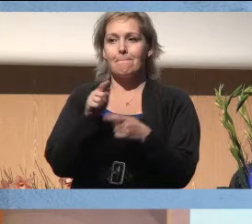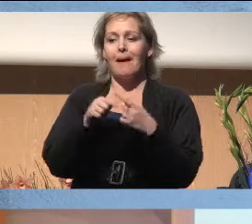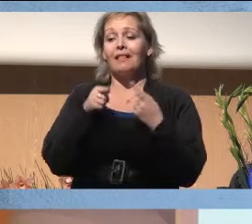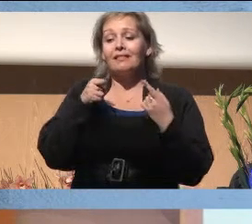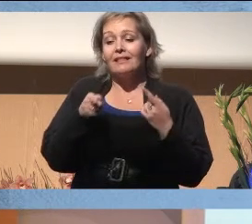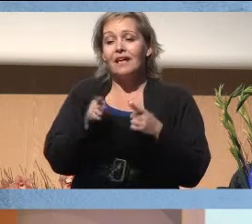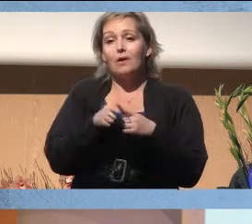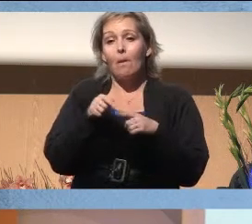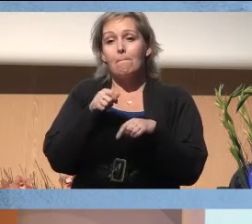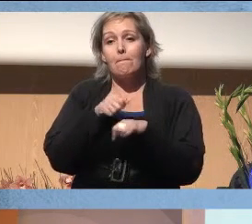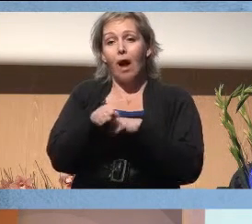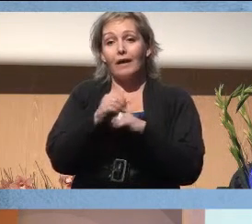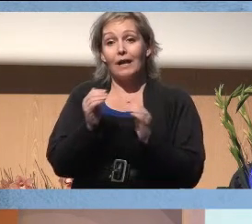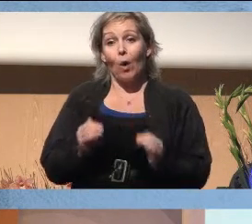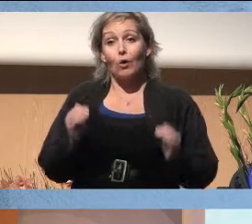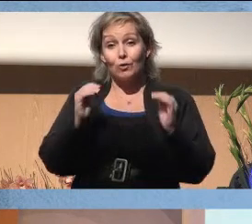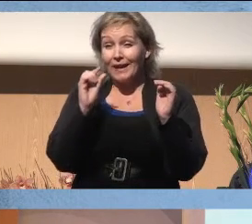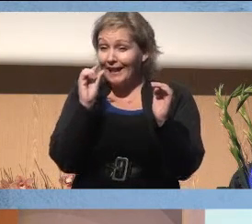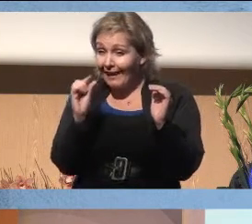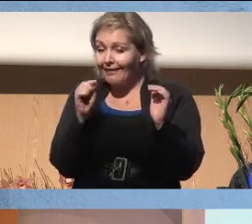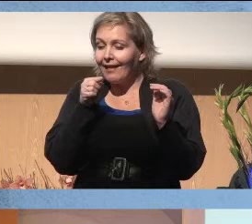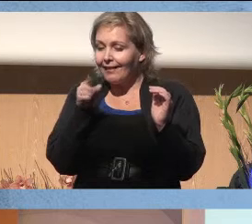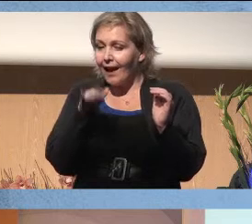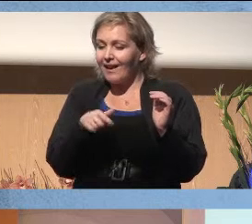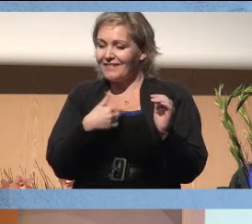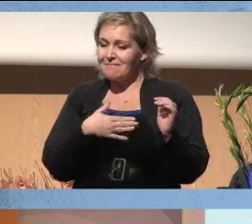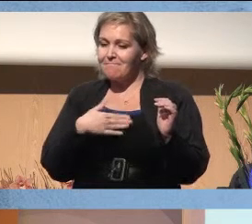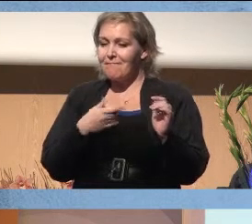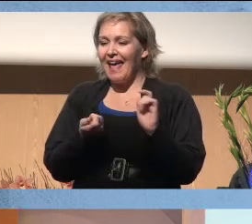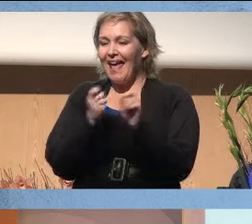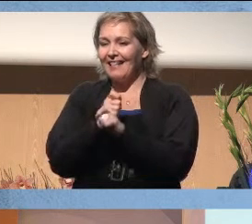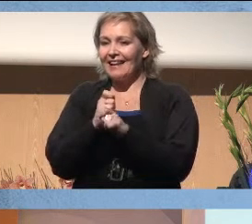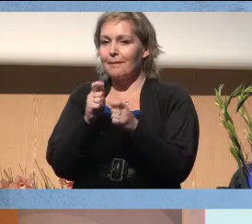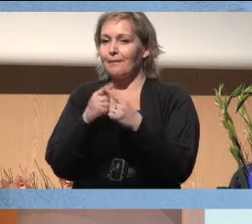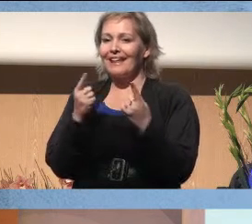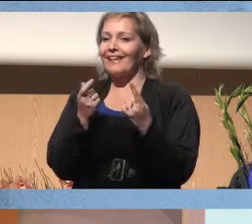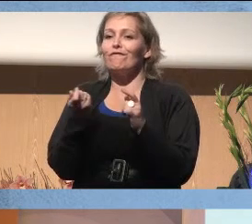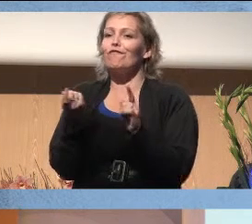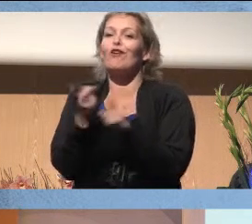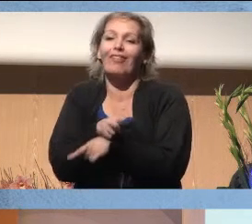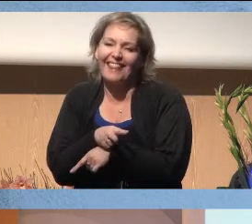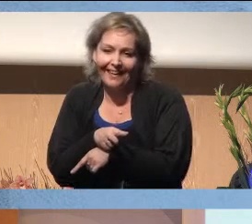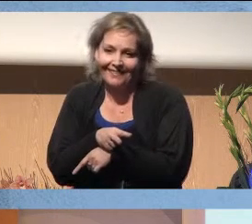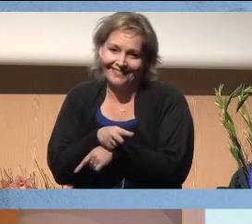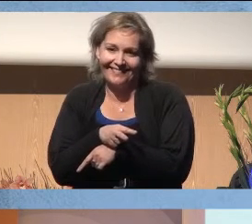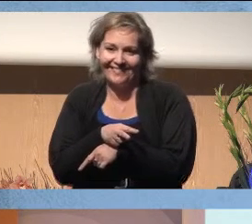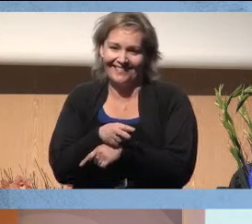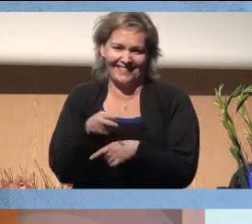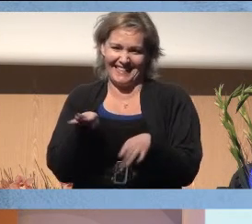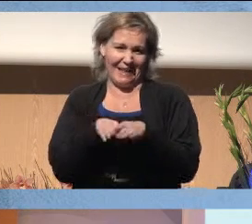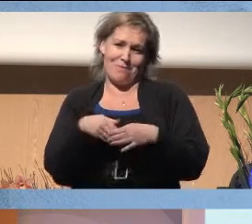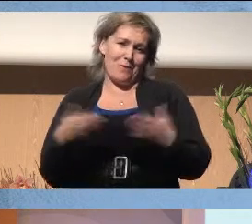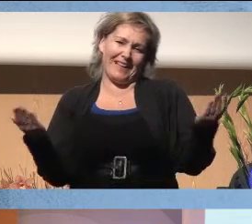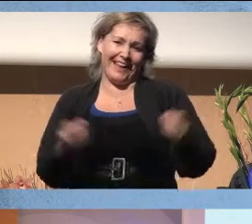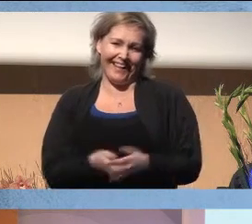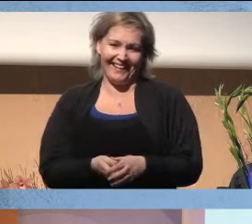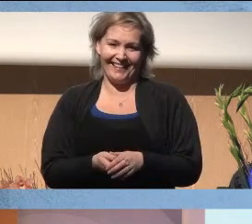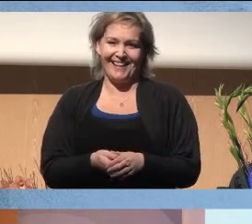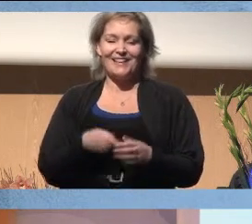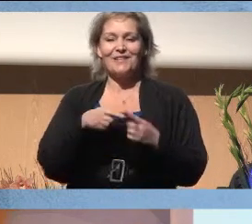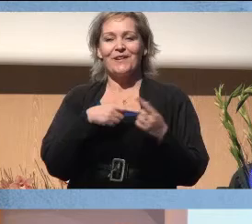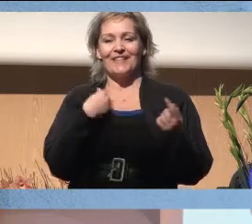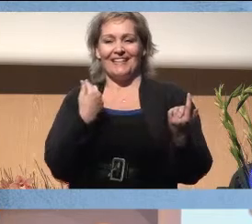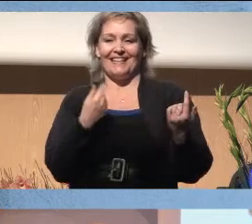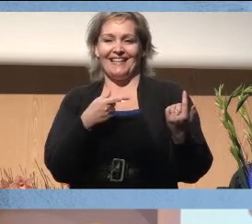som plager organisasjonene litt, det at vi vil gjerne ha endring, men vi vil ikke ha forandring. Og det stemmer ikke. Så der